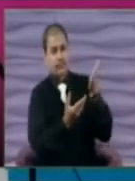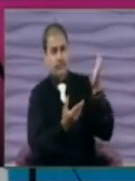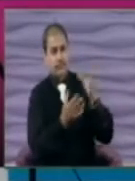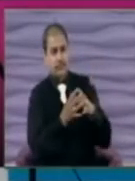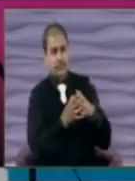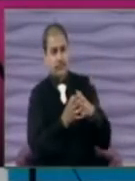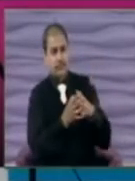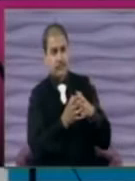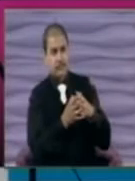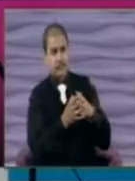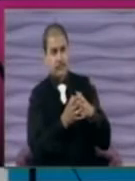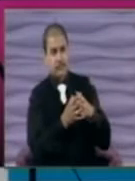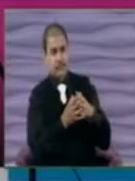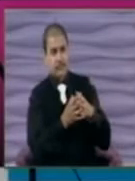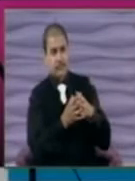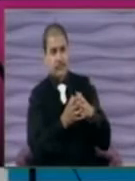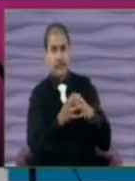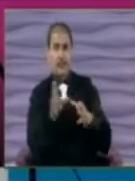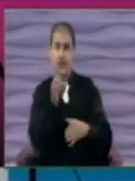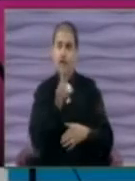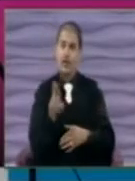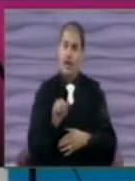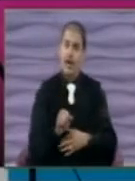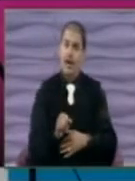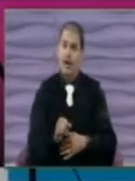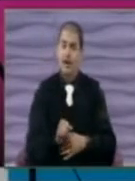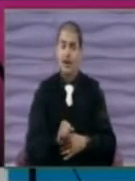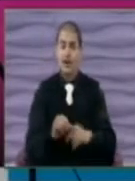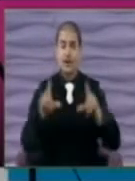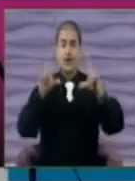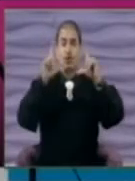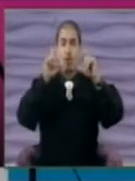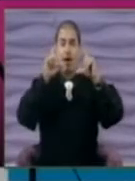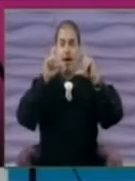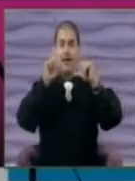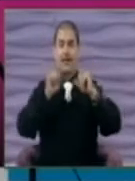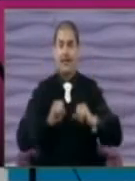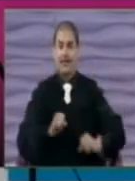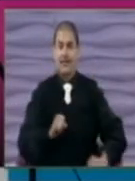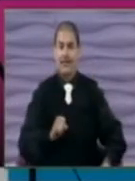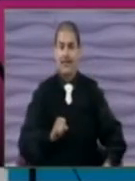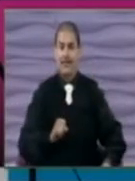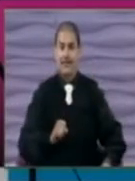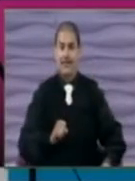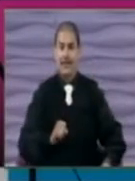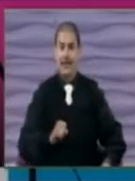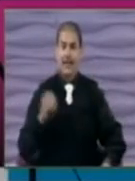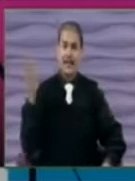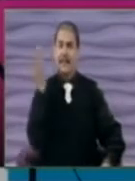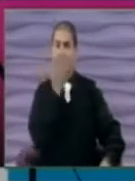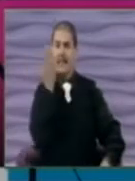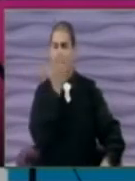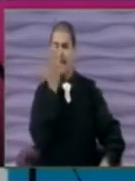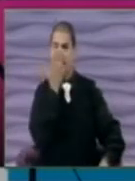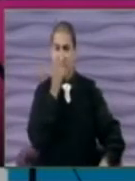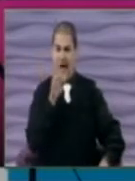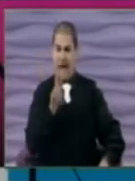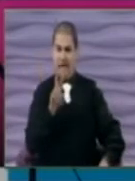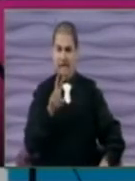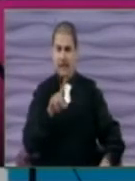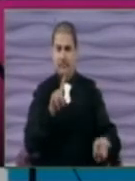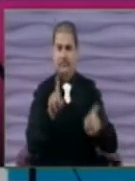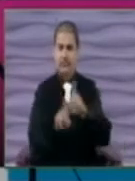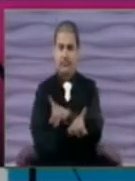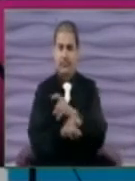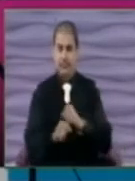مجدي، كيف يعني موضوع الصور الفوتوغرافية يمكن مختلف عن دراستك، كيف بدأت معك هذا